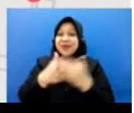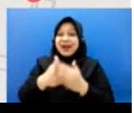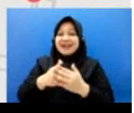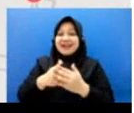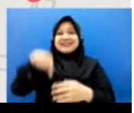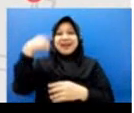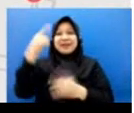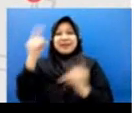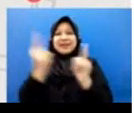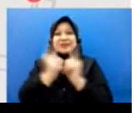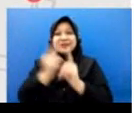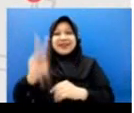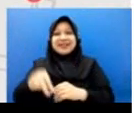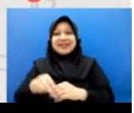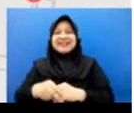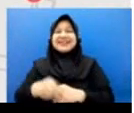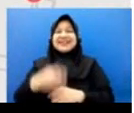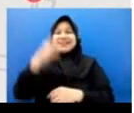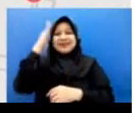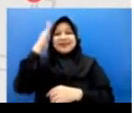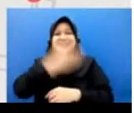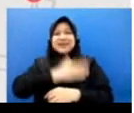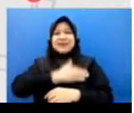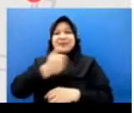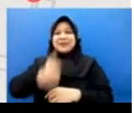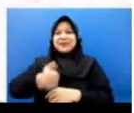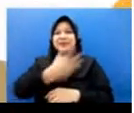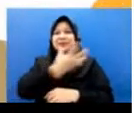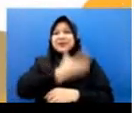Pak Adin. Wassalamualaikum warahmatullahi wabarakatuh. Sampai jumpa.